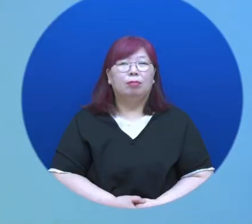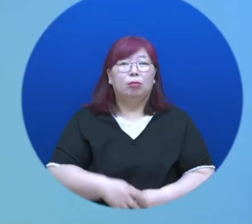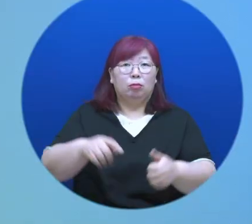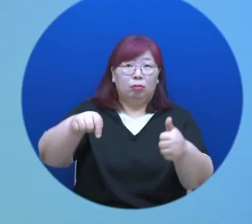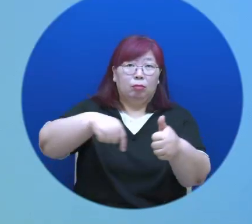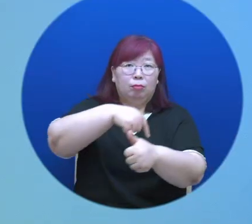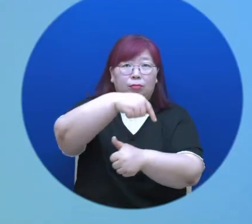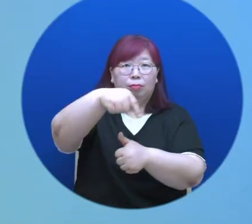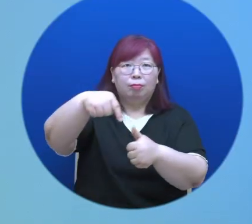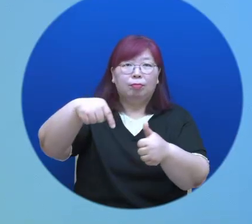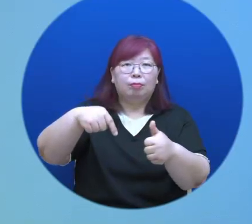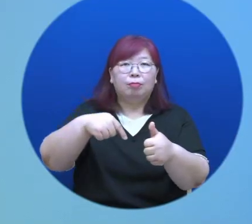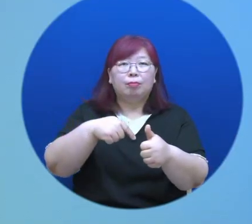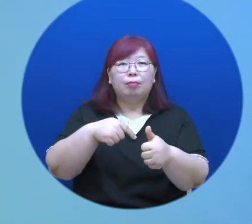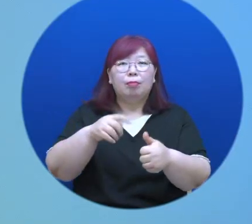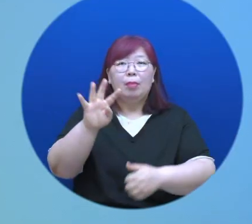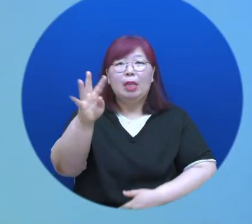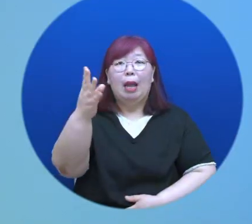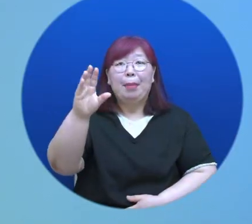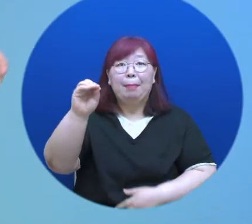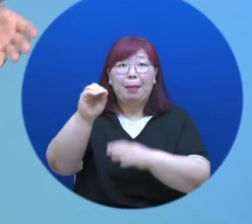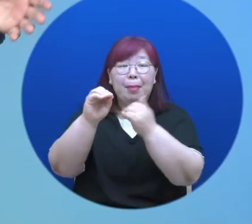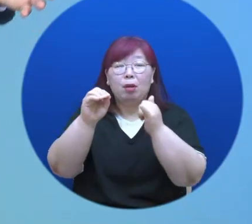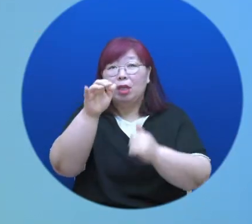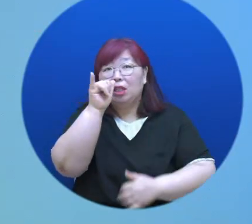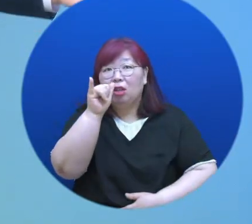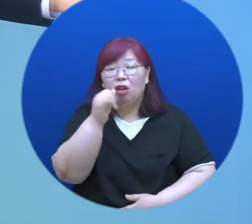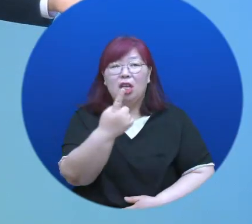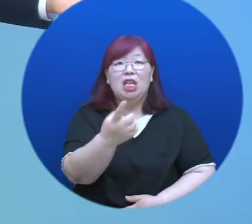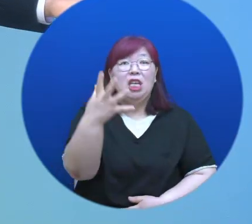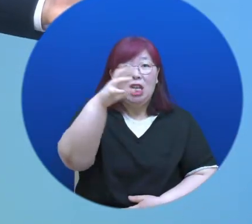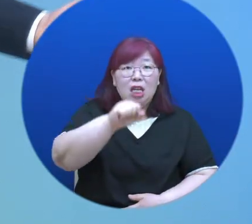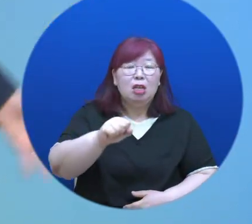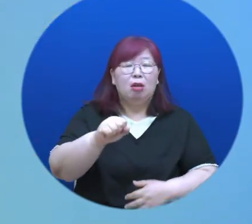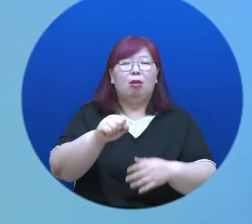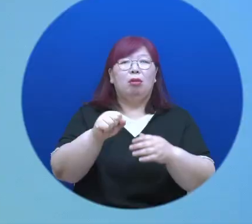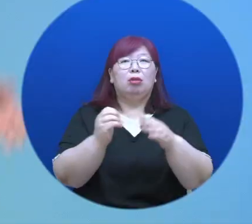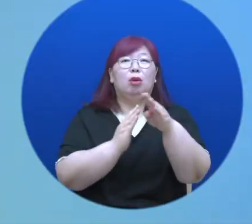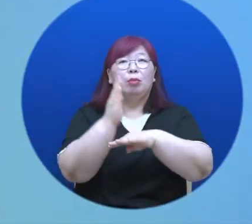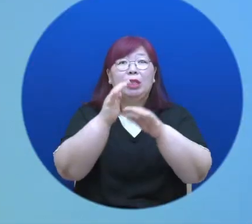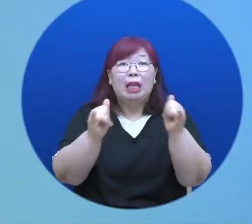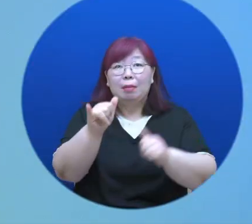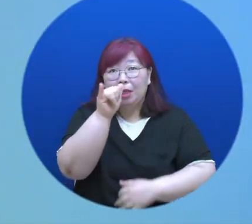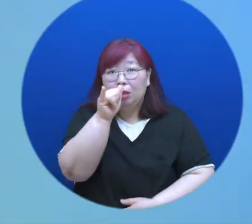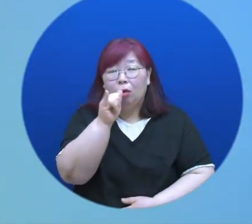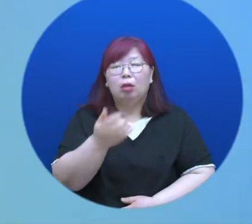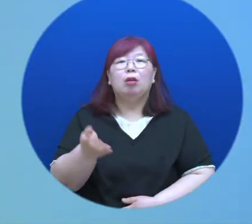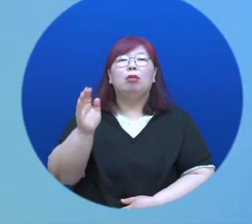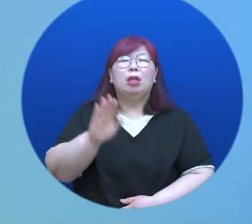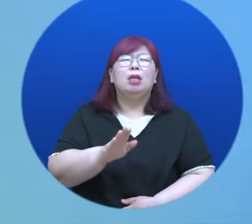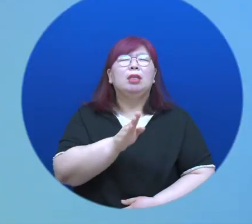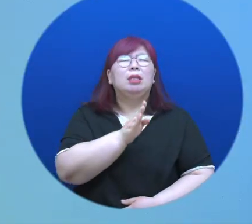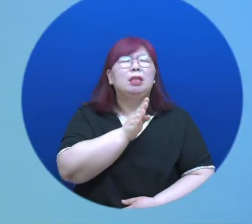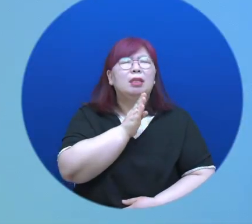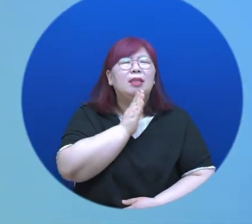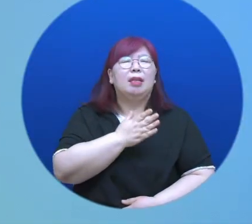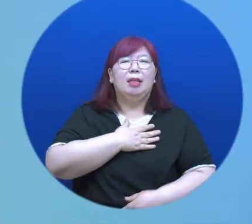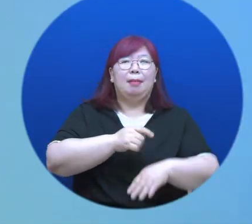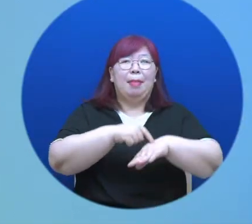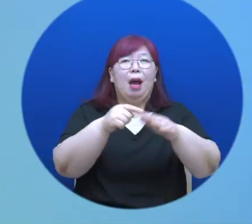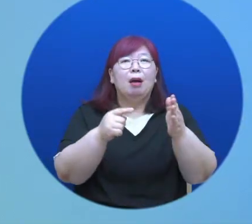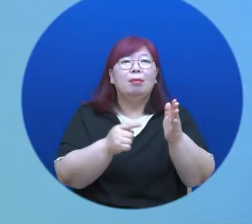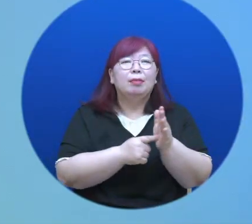주변에 400만 명이 있습니다. 1억 명이 주변에 있어요. 그런데 정작 내